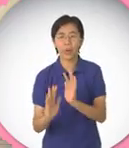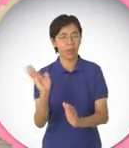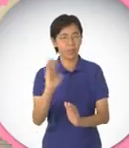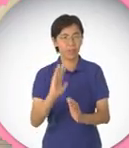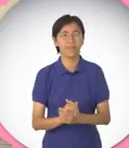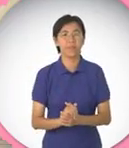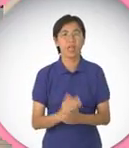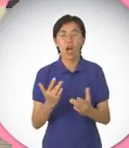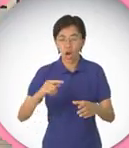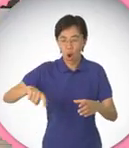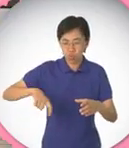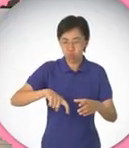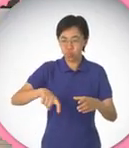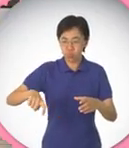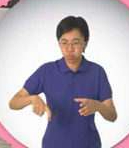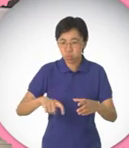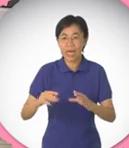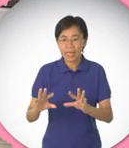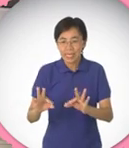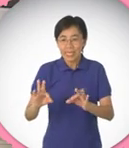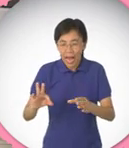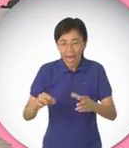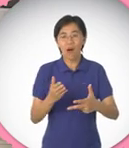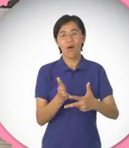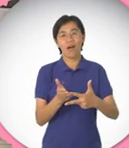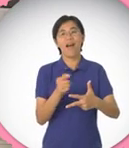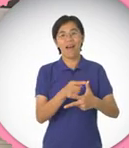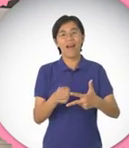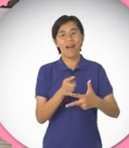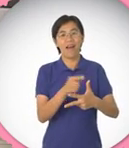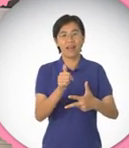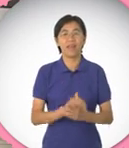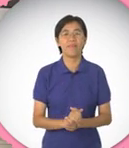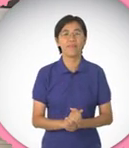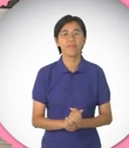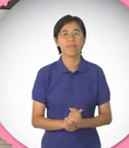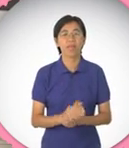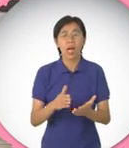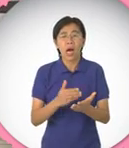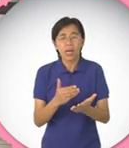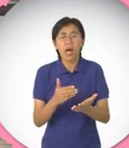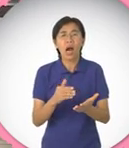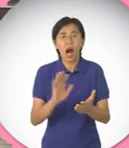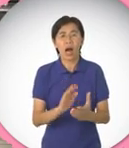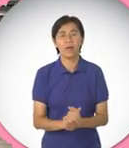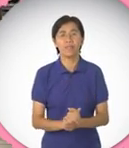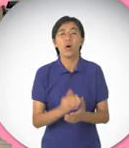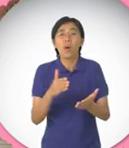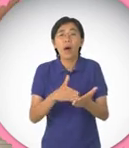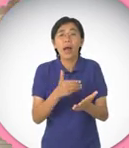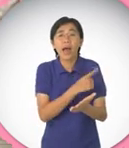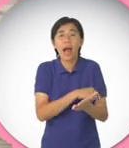ส่วนเนยเนี่ยที่เป็นไขมันเนี่ยที่เราใส่ทีหลังเพราะว่าถ้าเราใส่ไปตั้งแต่แรกเนี่ยนะคะกลูเตนในแป้งเนี่ยเขาจะพัฒนา